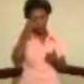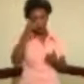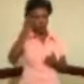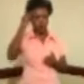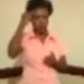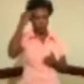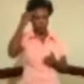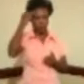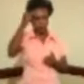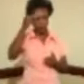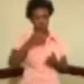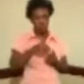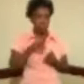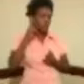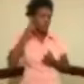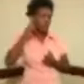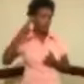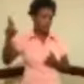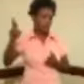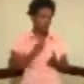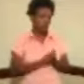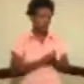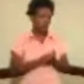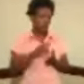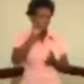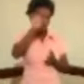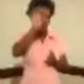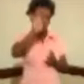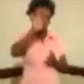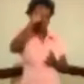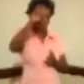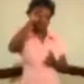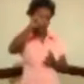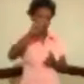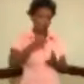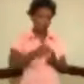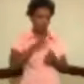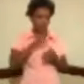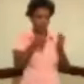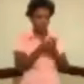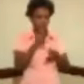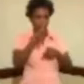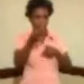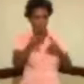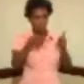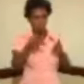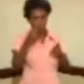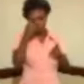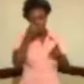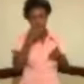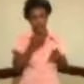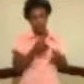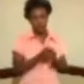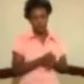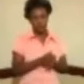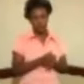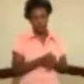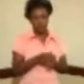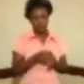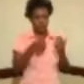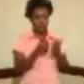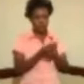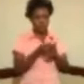Garcia de Mélodie FM, Lucien Jura de Signal FM, Dali Vallet du journal Le Matin et Godson Pierre de Alter Press. Alors nous